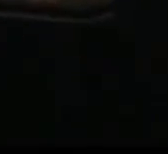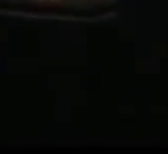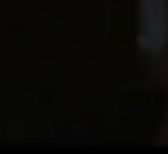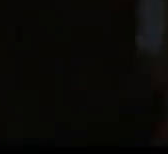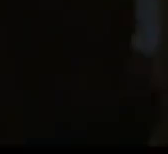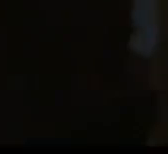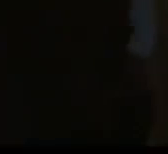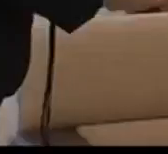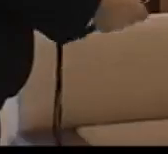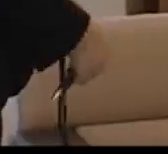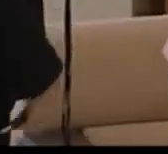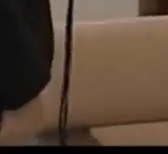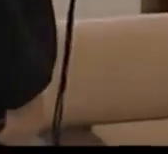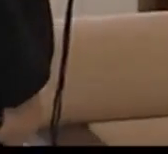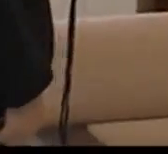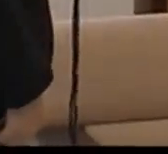ام